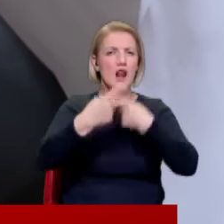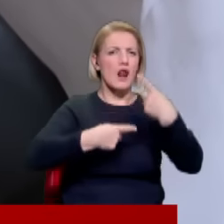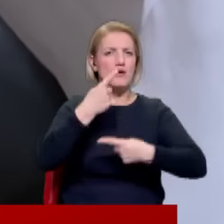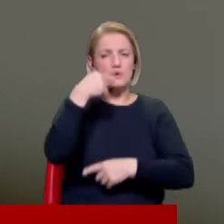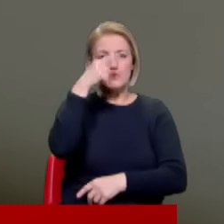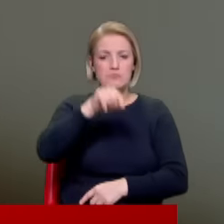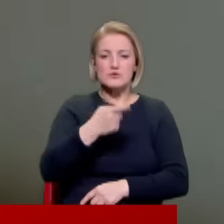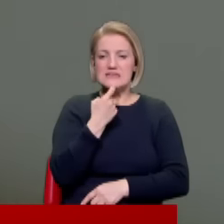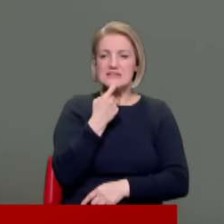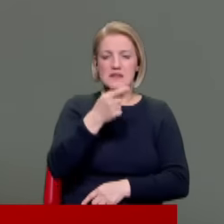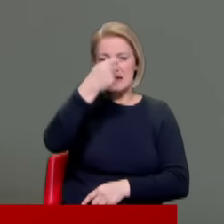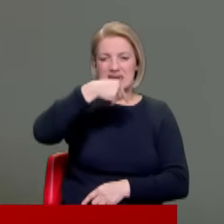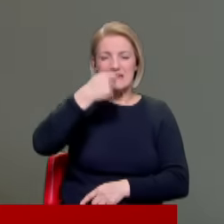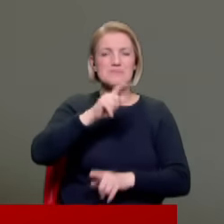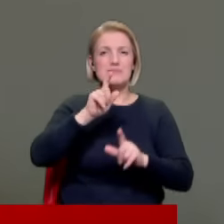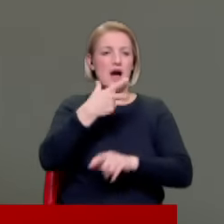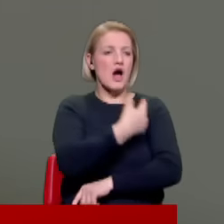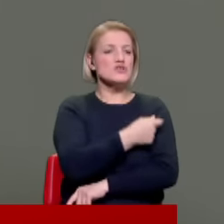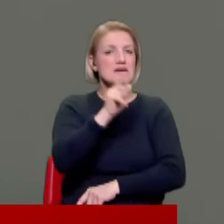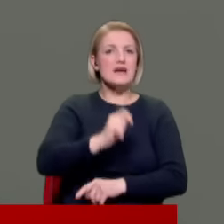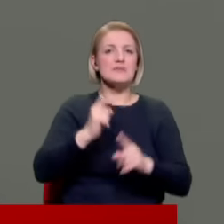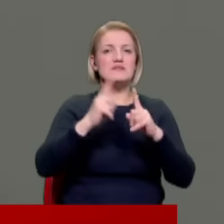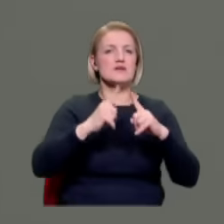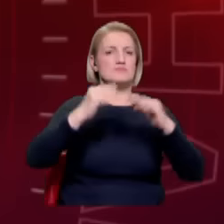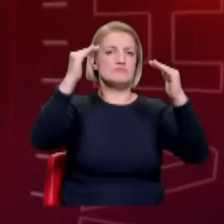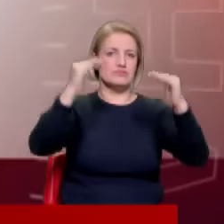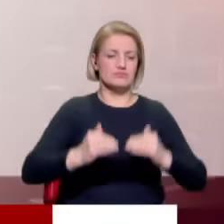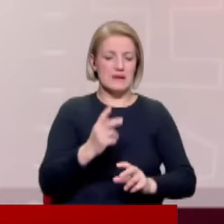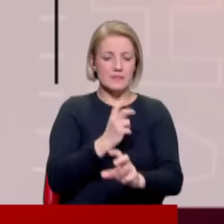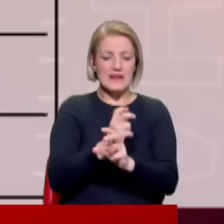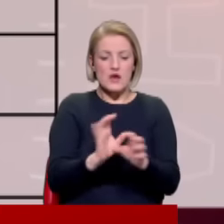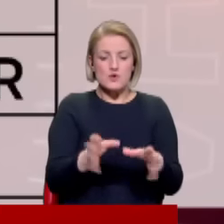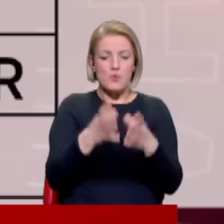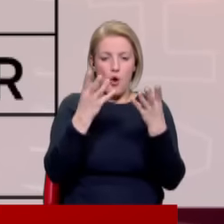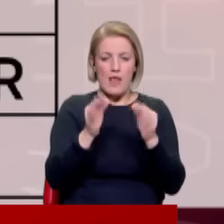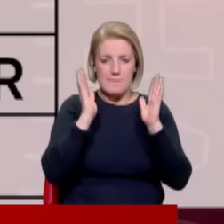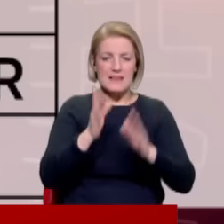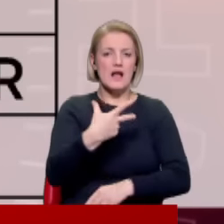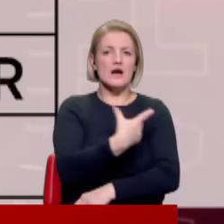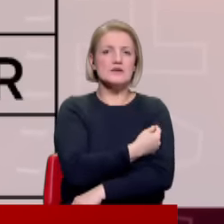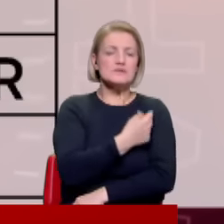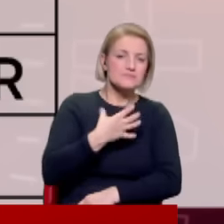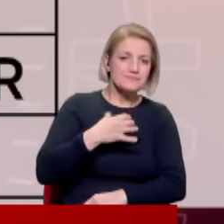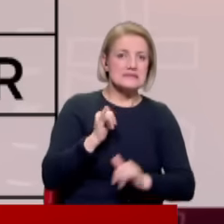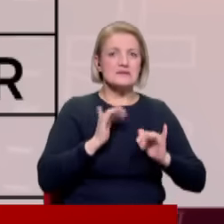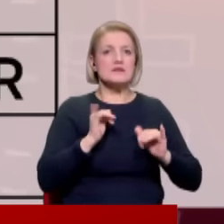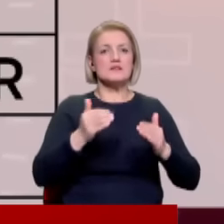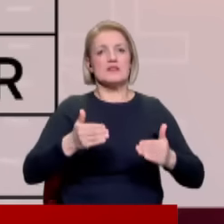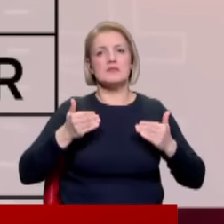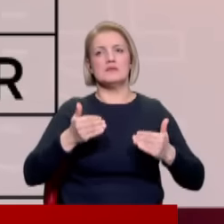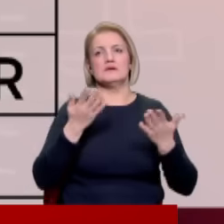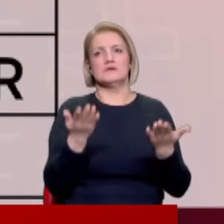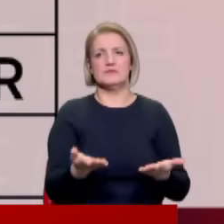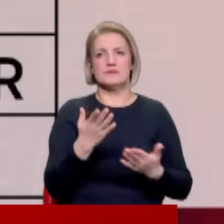nedeniyle bu yıl grip aşısı yaptıranların sayısı da azaldı. Risk grubunda olanlar bile aşı yaptırmaya çekiniyor. 65